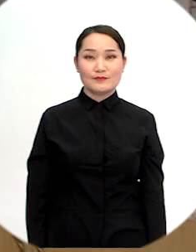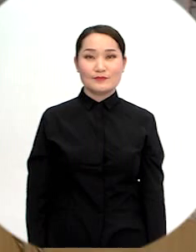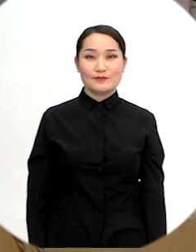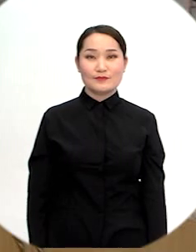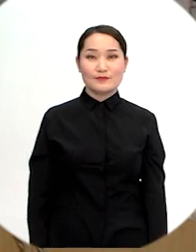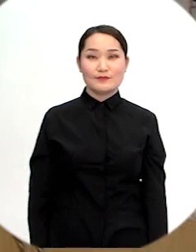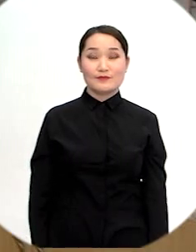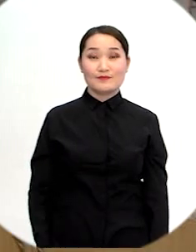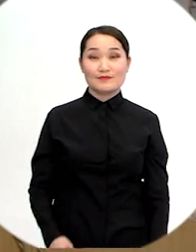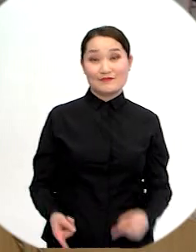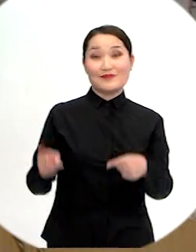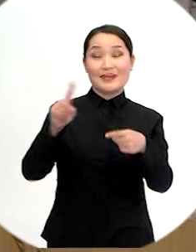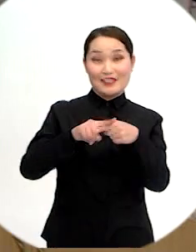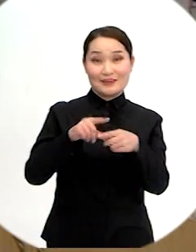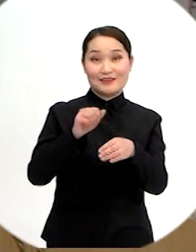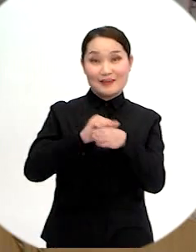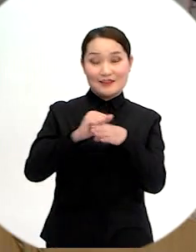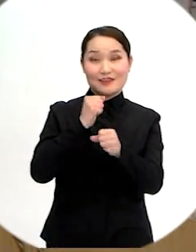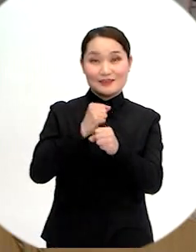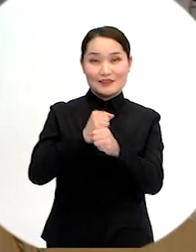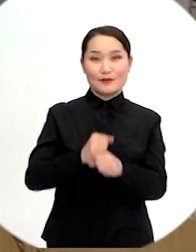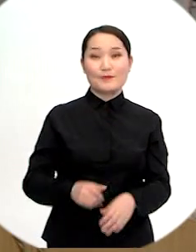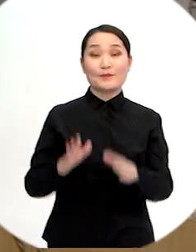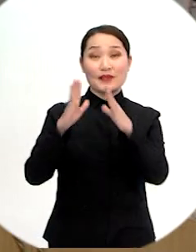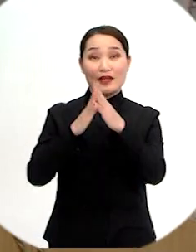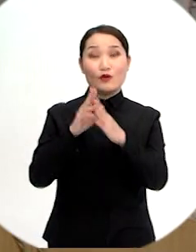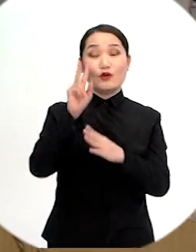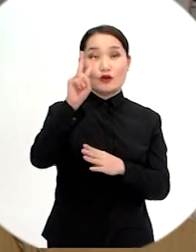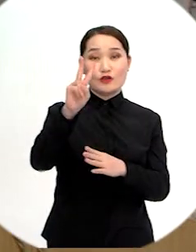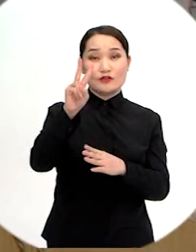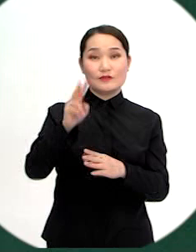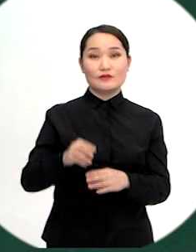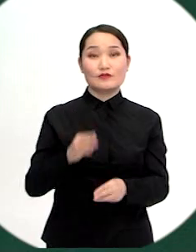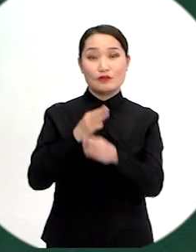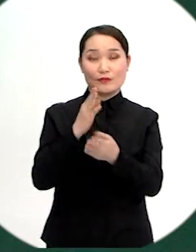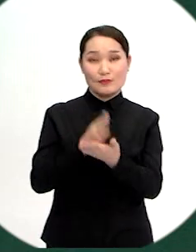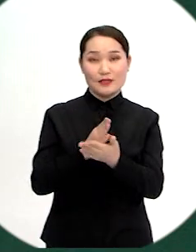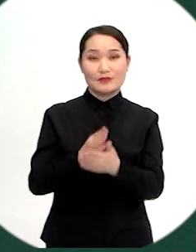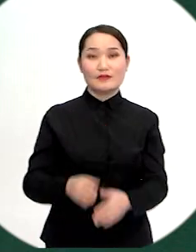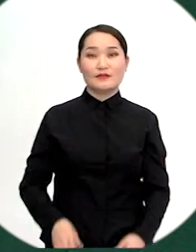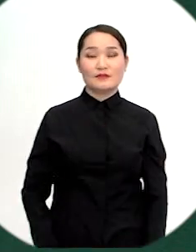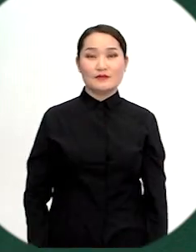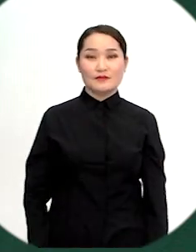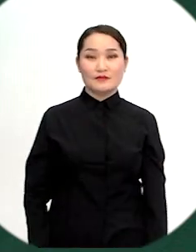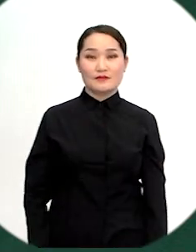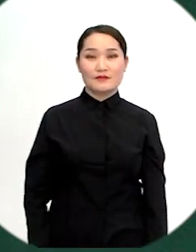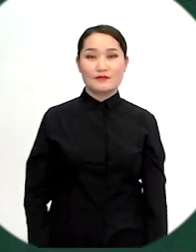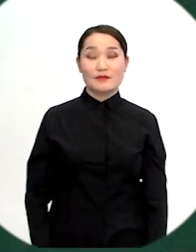За, одоо тэгвэл ахаад нэг даалгавар ажиллаад үзье. Одоо энд 12 гэдэг тоо байна. 12 гэдэг тоогоо